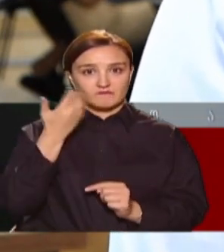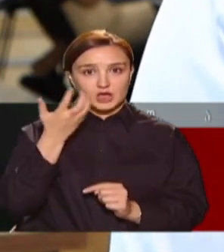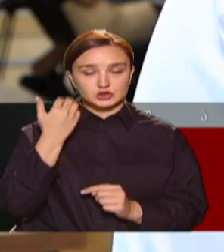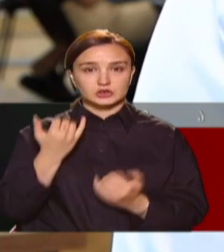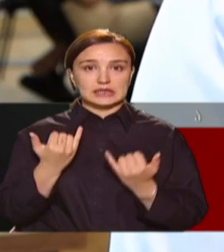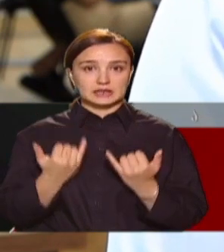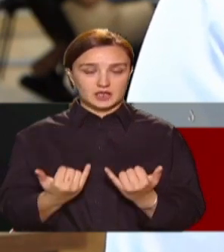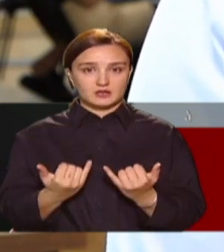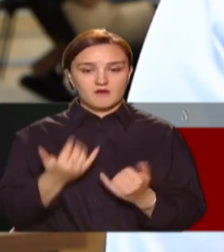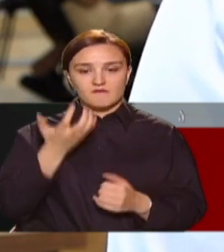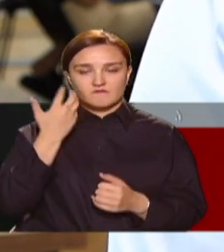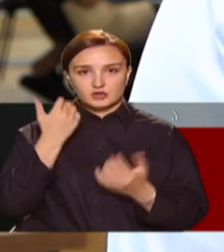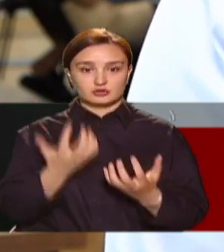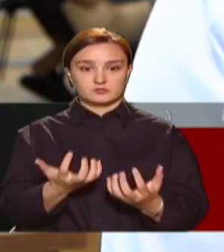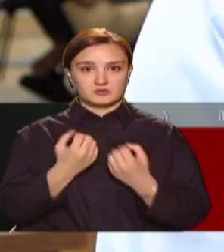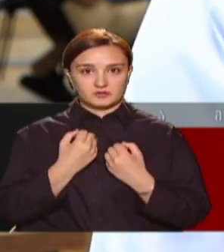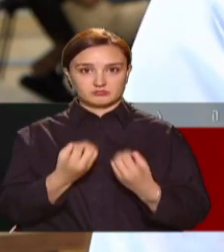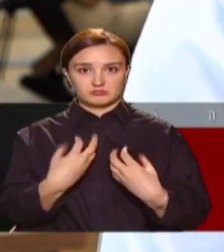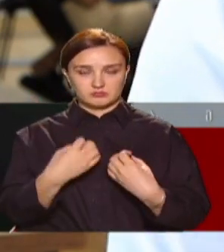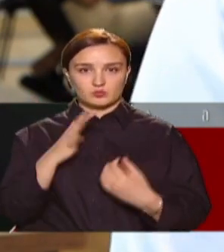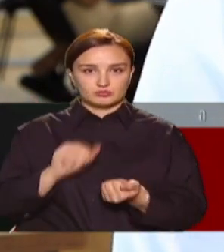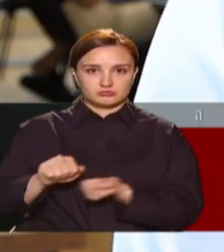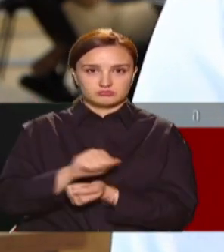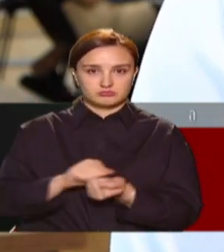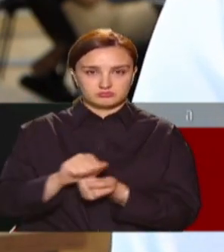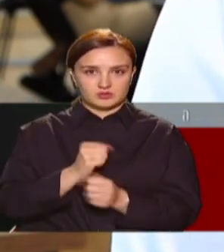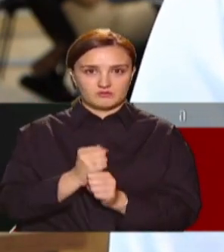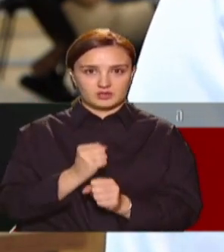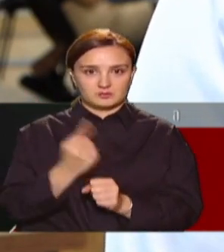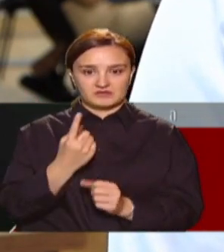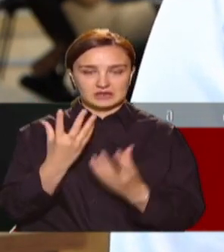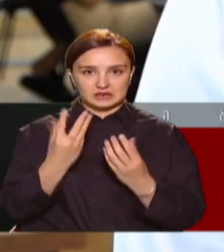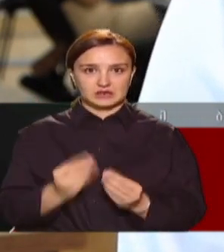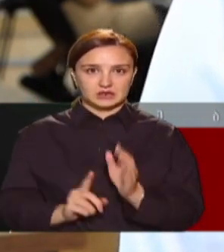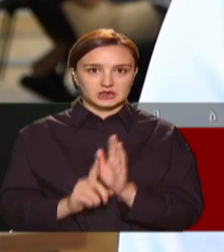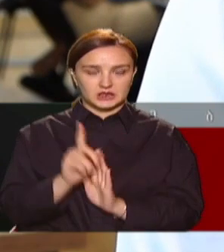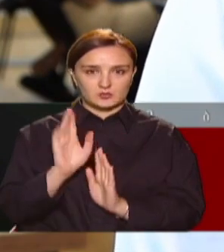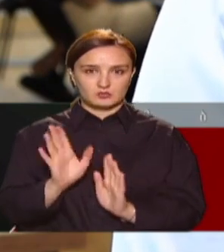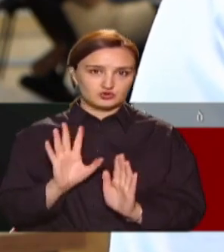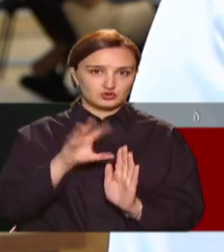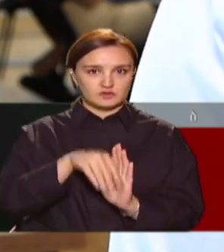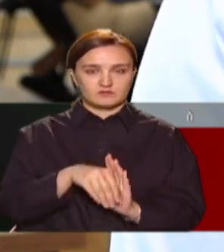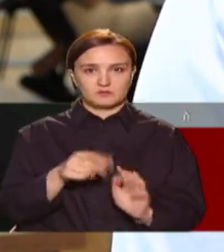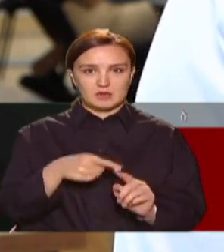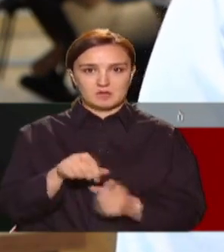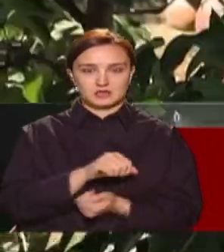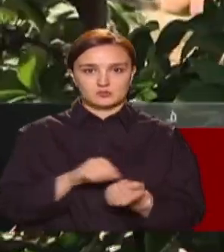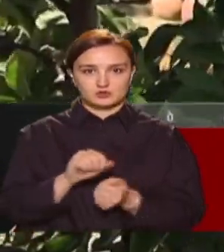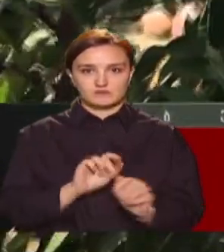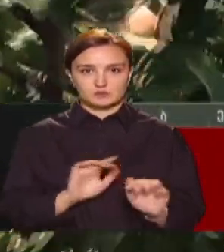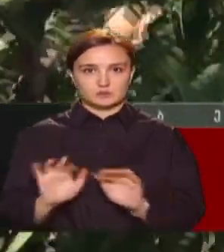რომ ვაშლი მივიღოთ და გადავამუშავოთ პირველივე დღიდან ალბათ ჩავერთებით ამ გადამუშავების